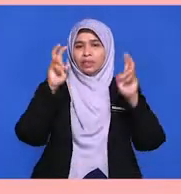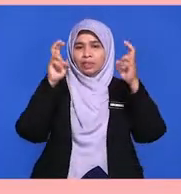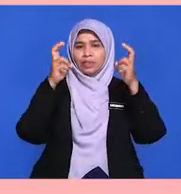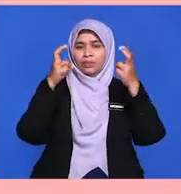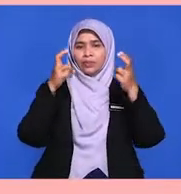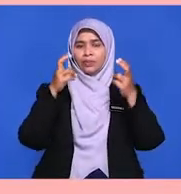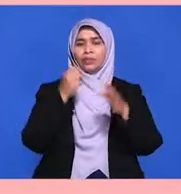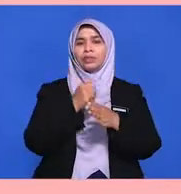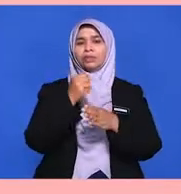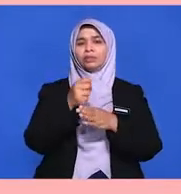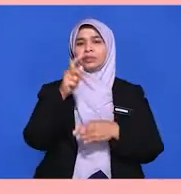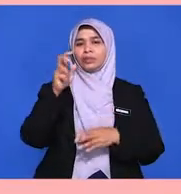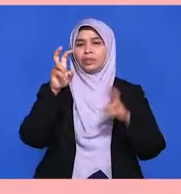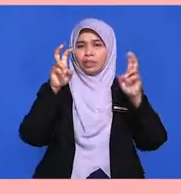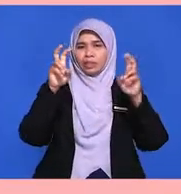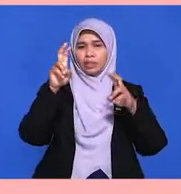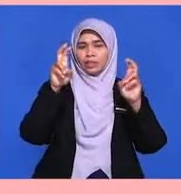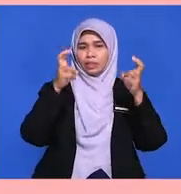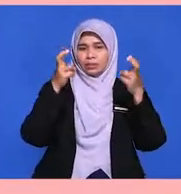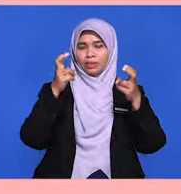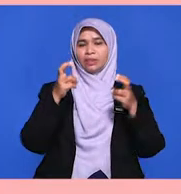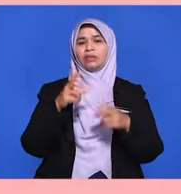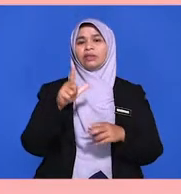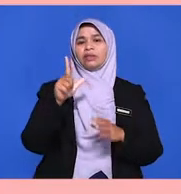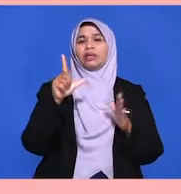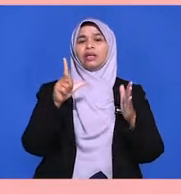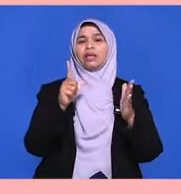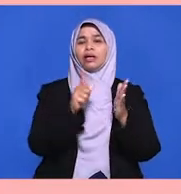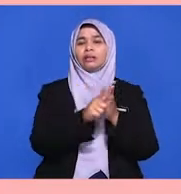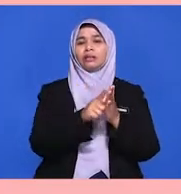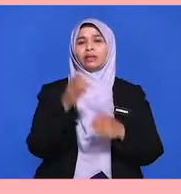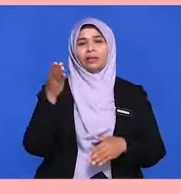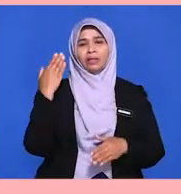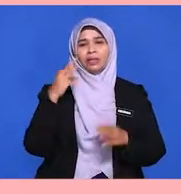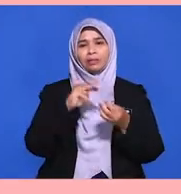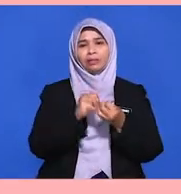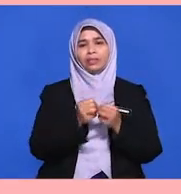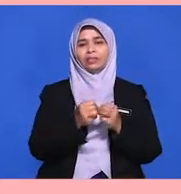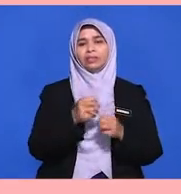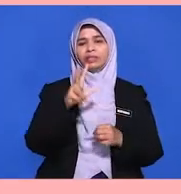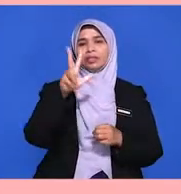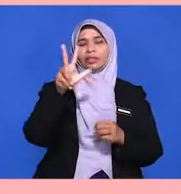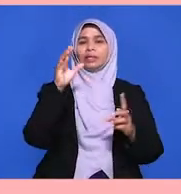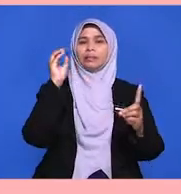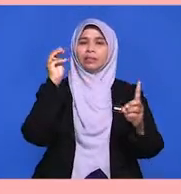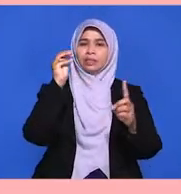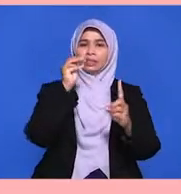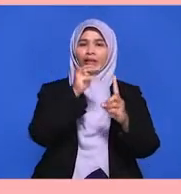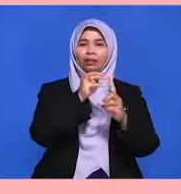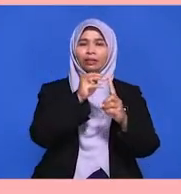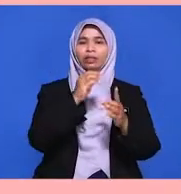atau tema. Kedua, latar belakang masalah. Ketiga, matlamat dan